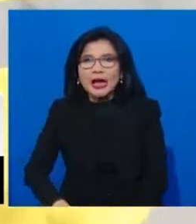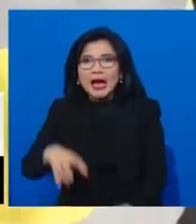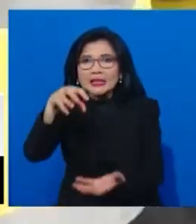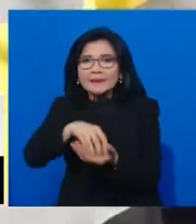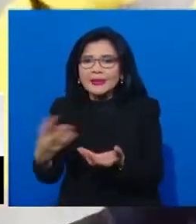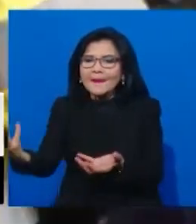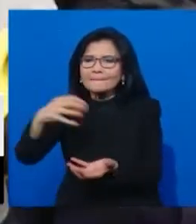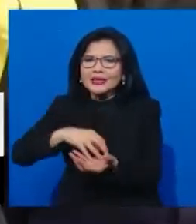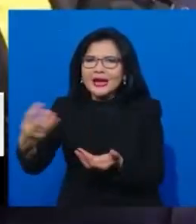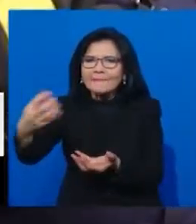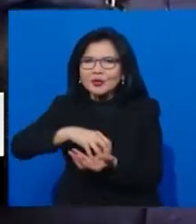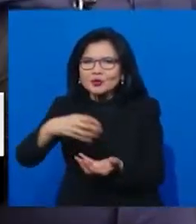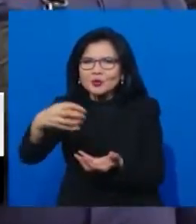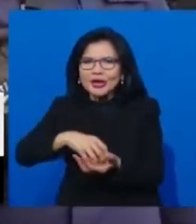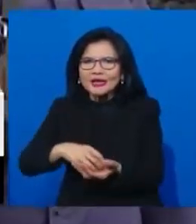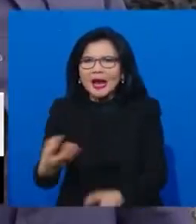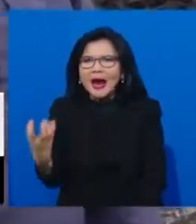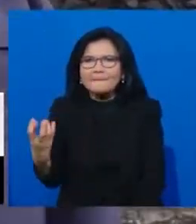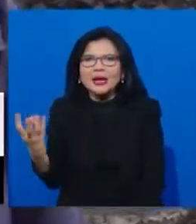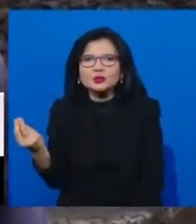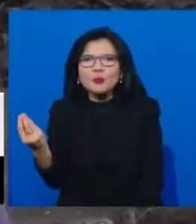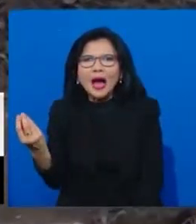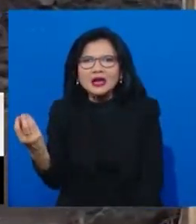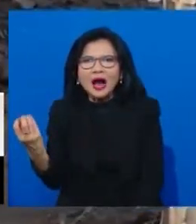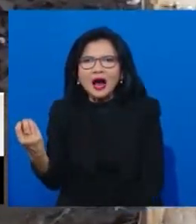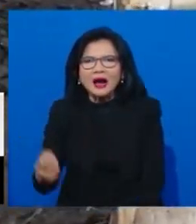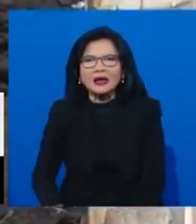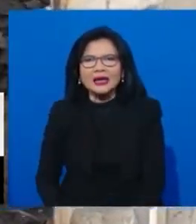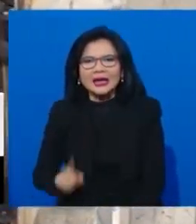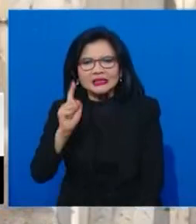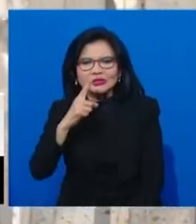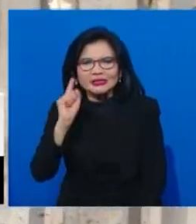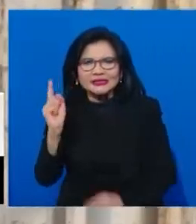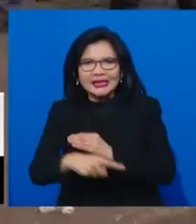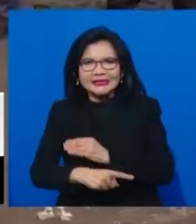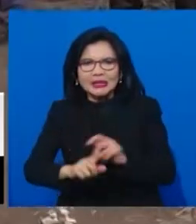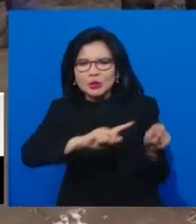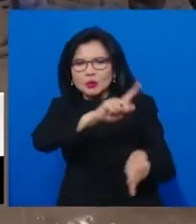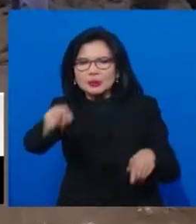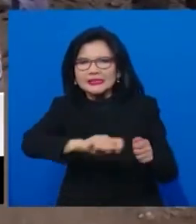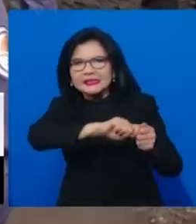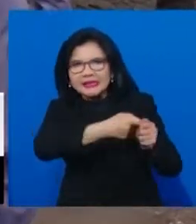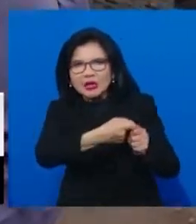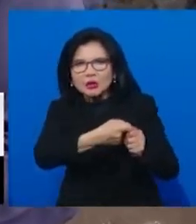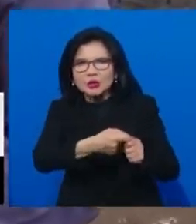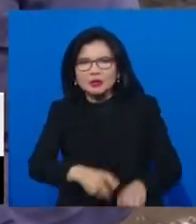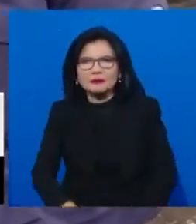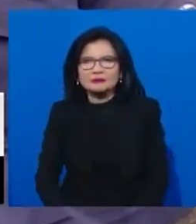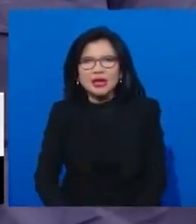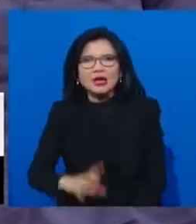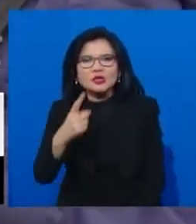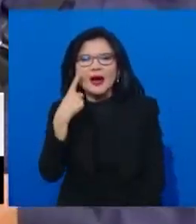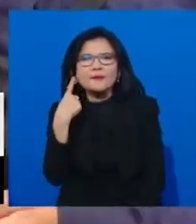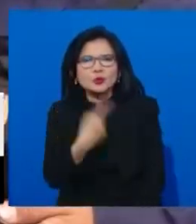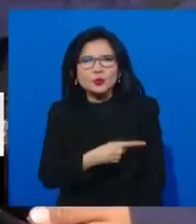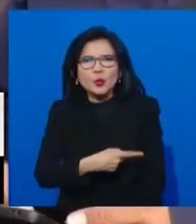untuk bahan bakar pembangkit listrik tenaga uap tersebut pun dijatuhi sanksi penyegelan. Tim Satgas juga memberikan sanksi